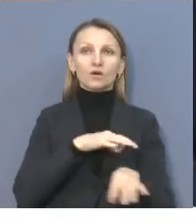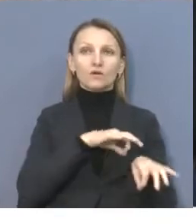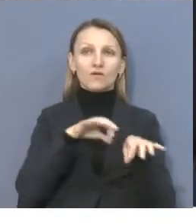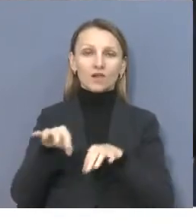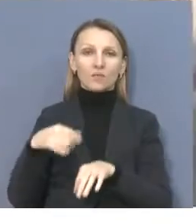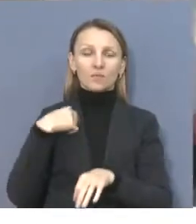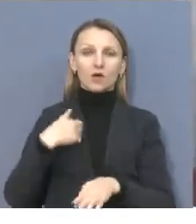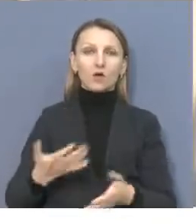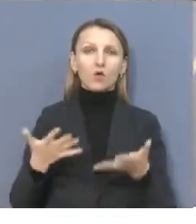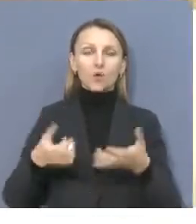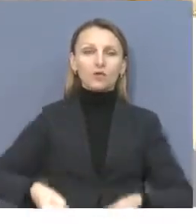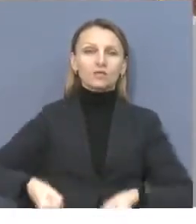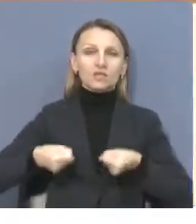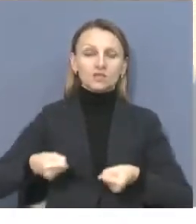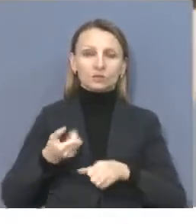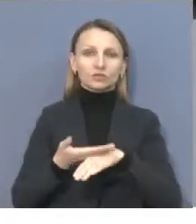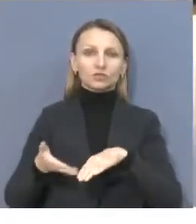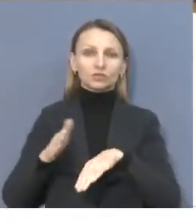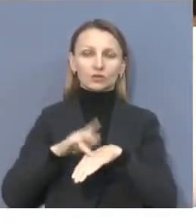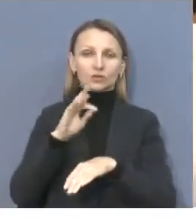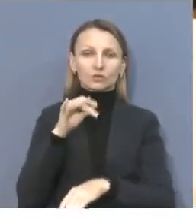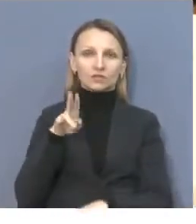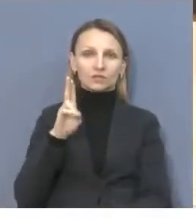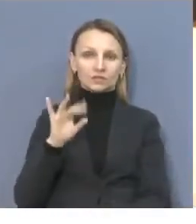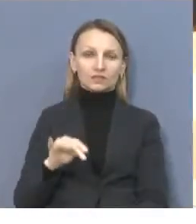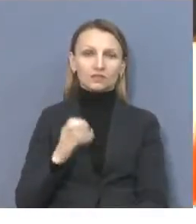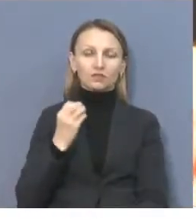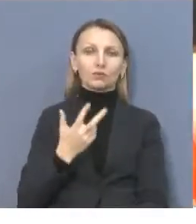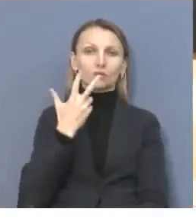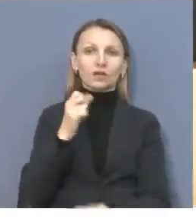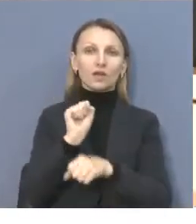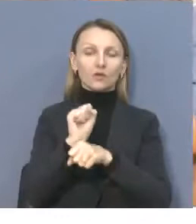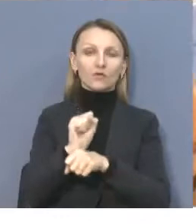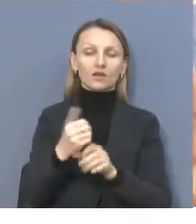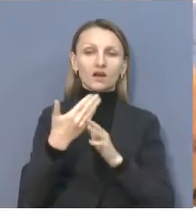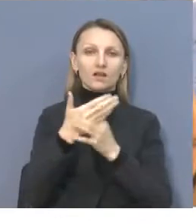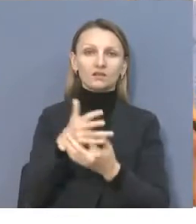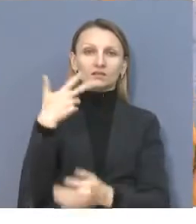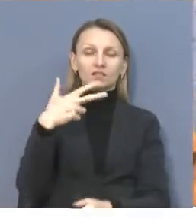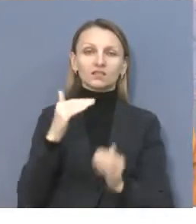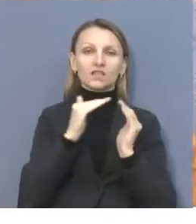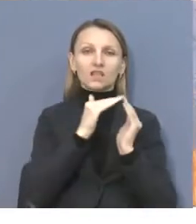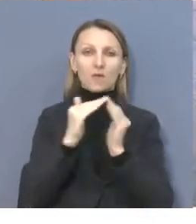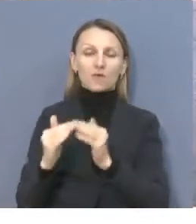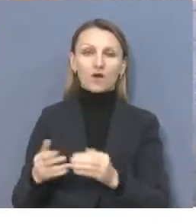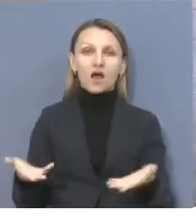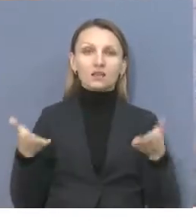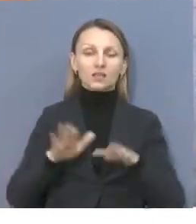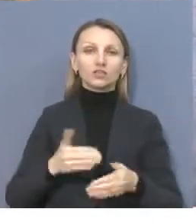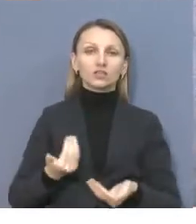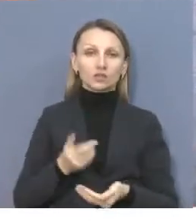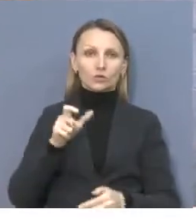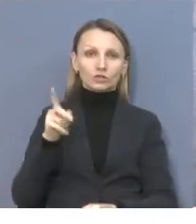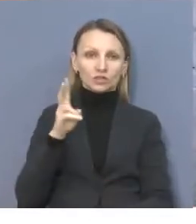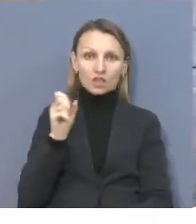руках внесем зная это он проложил на своей улице еще три остановки разделил на 30 домов остальные жители что не люди